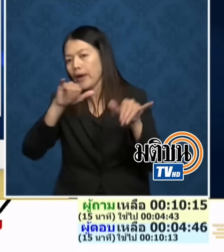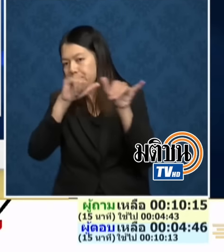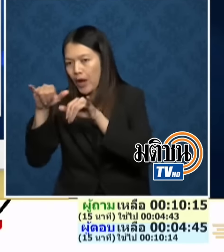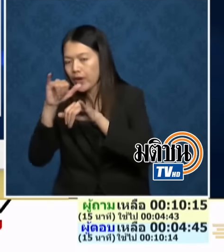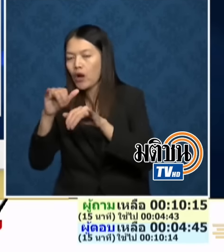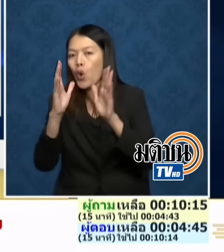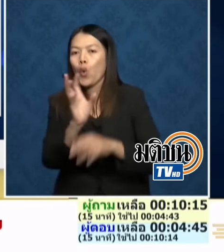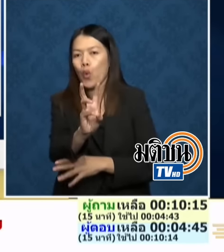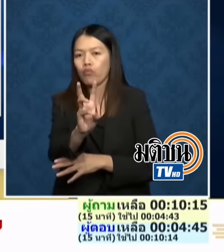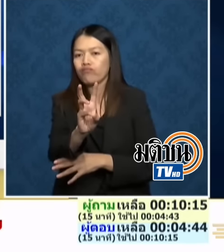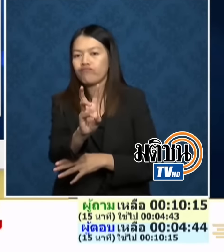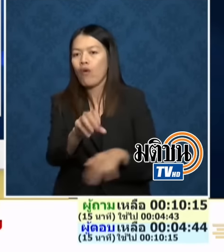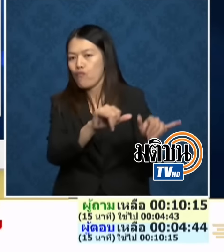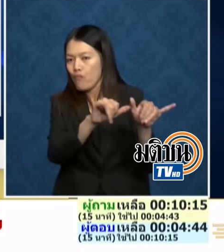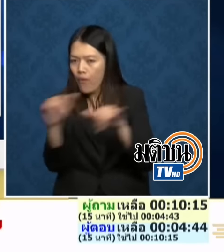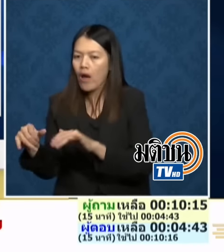ทั้ง 6 นายทมส่วเกี่ยข้อง